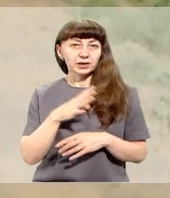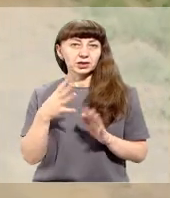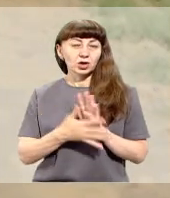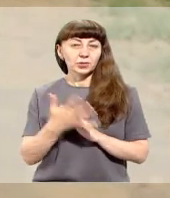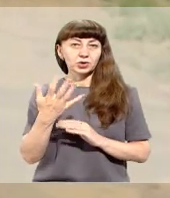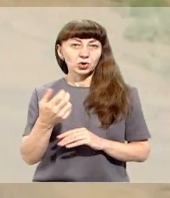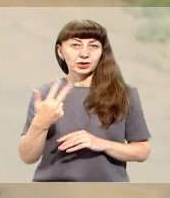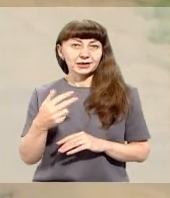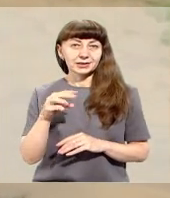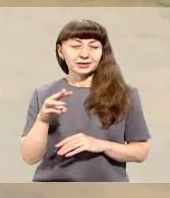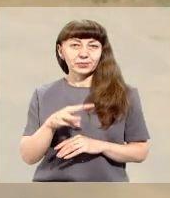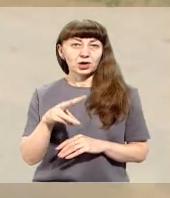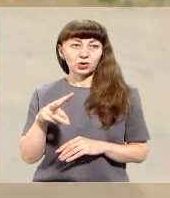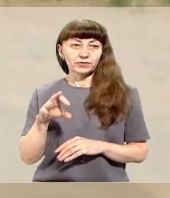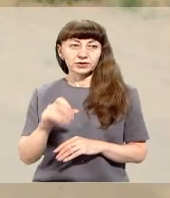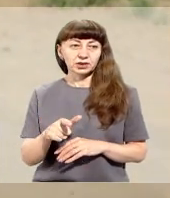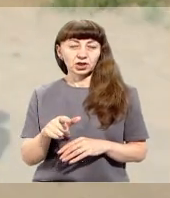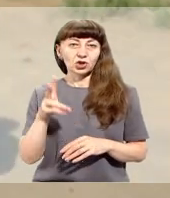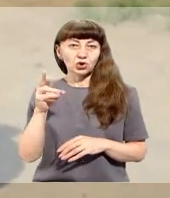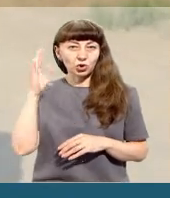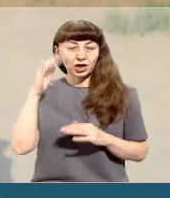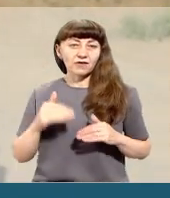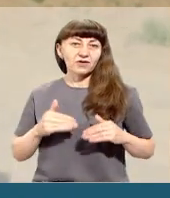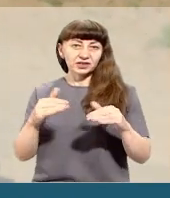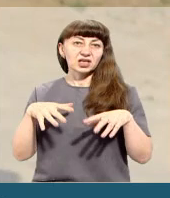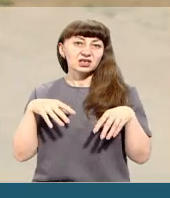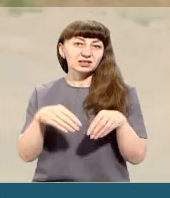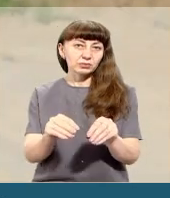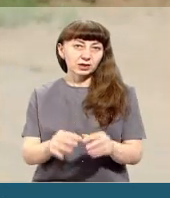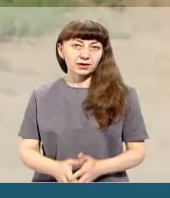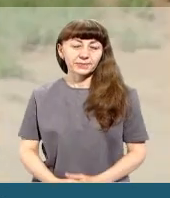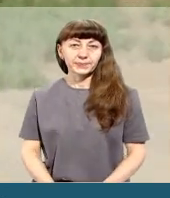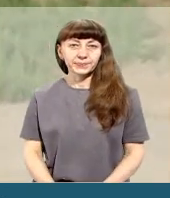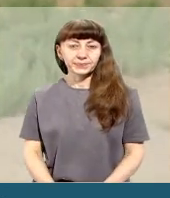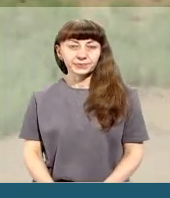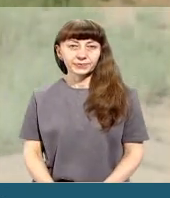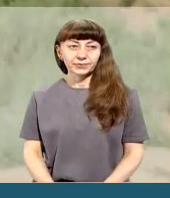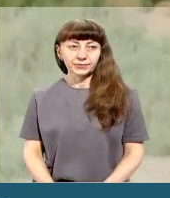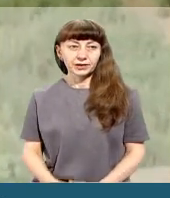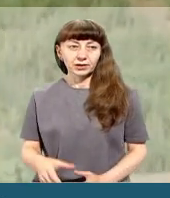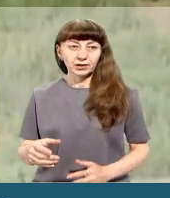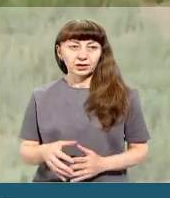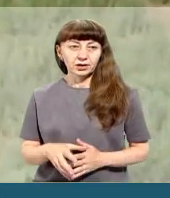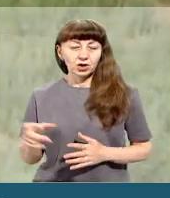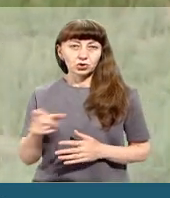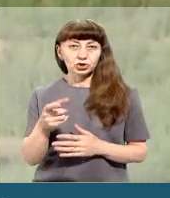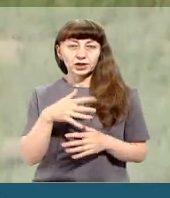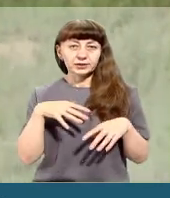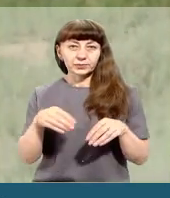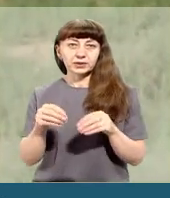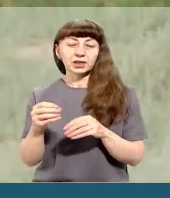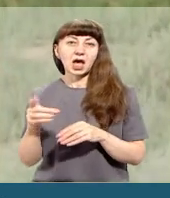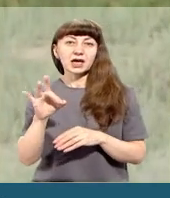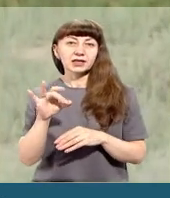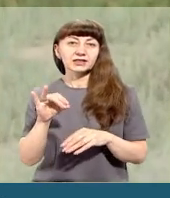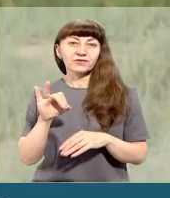ағын су оны тұтасымен бұзып әкеп осылай далаға шығарып тастаған. Алапат тасқын тек асфальтты ғана шайып қоймай 16 шақырым жолдың